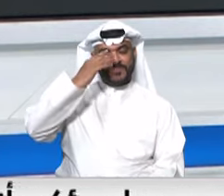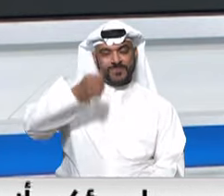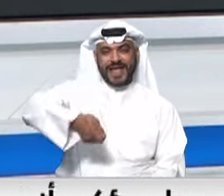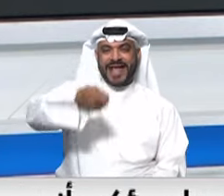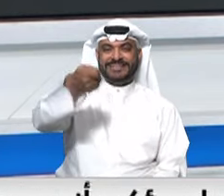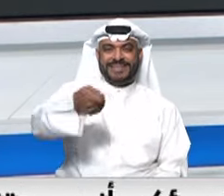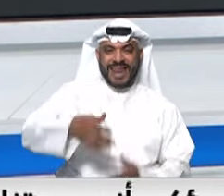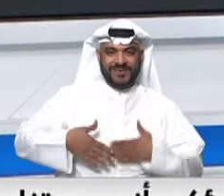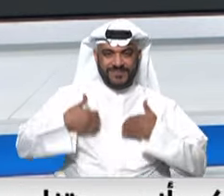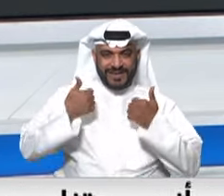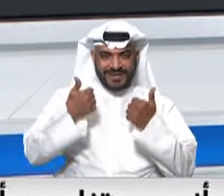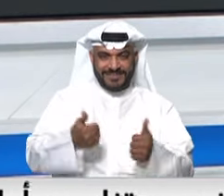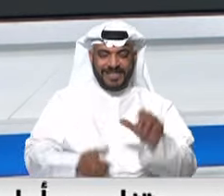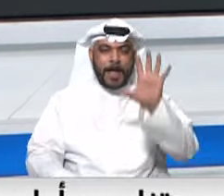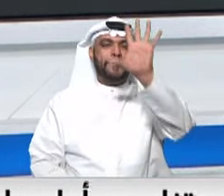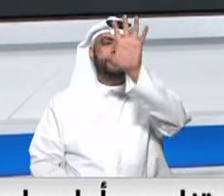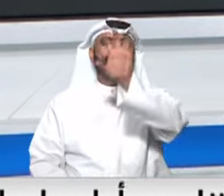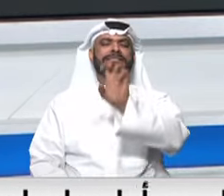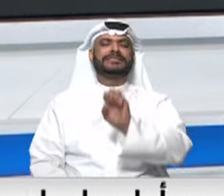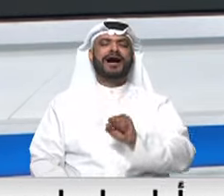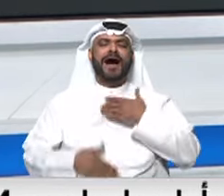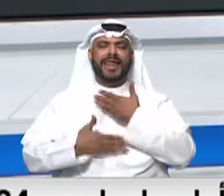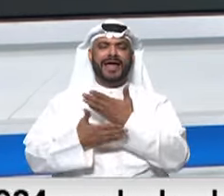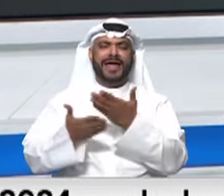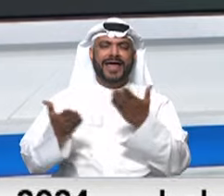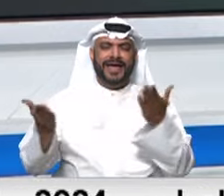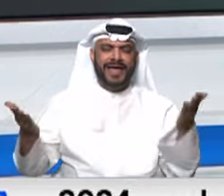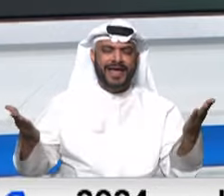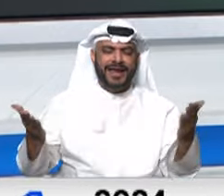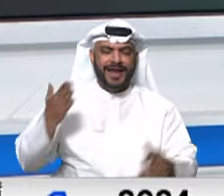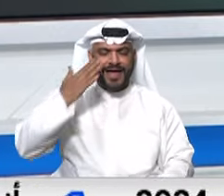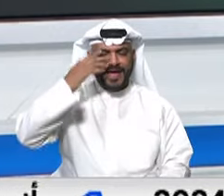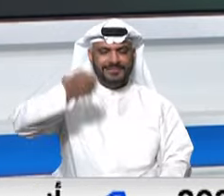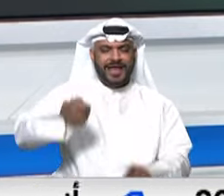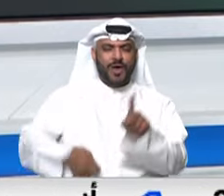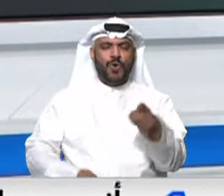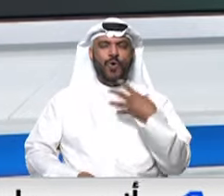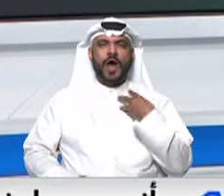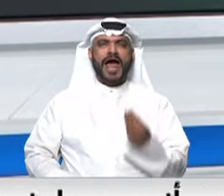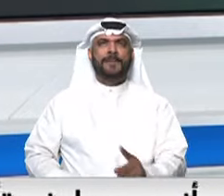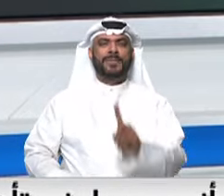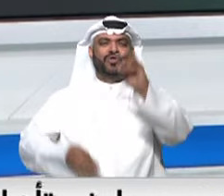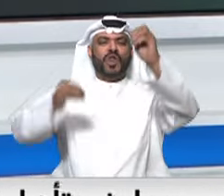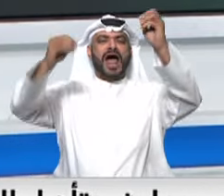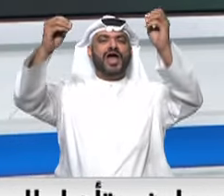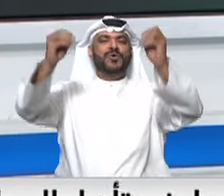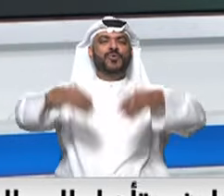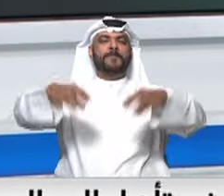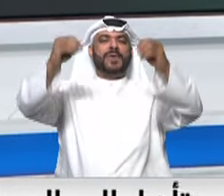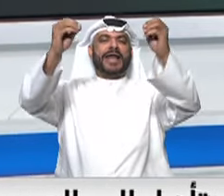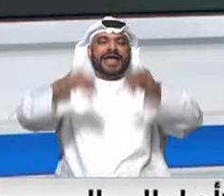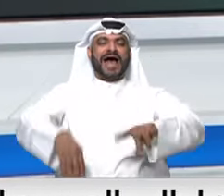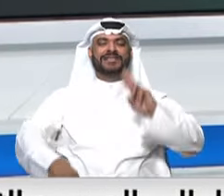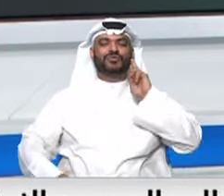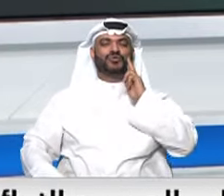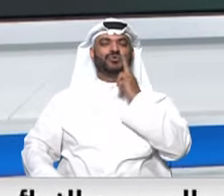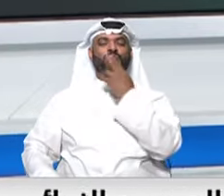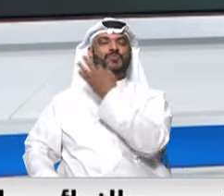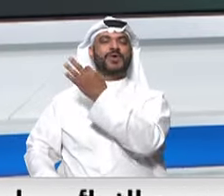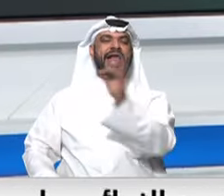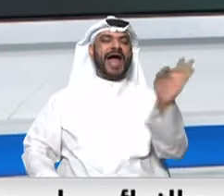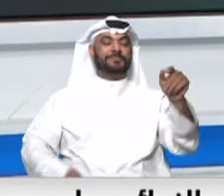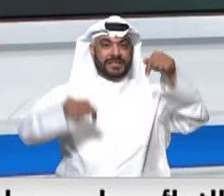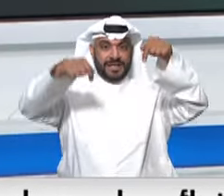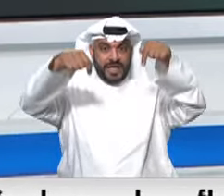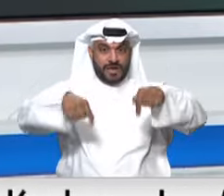السلام عليكم ورحمة الله وبركاته أعزائي المشاهدين، مساكم الله بالخير في نشرتنا الجوية لهذه الليلة. أجواءنا اليوم كانت أجواء شديدة